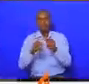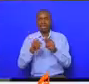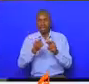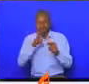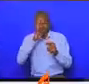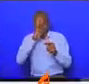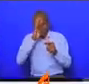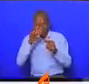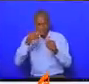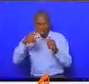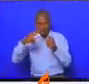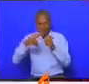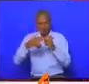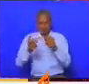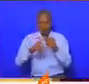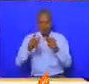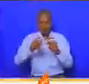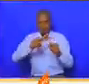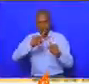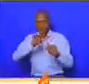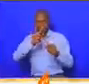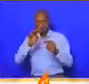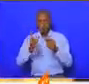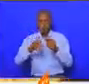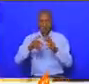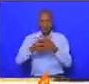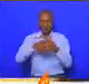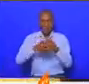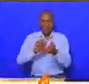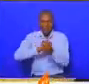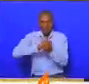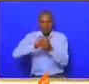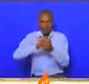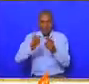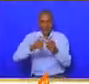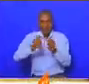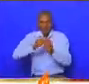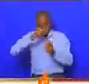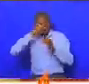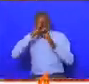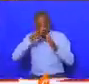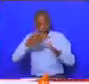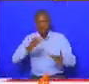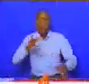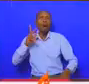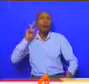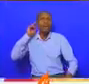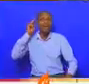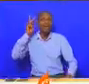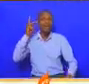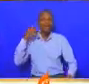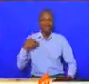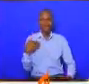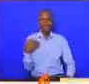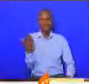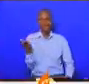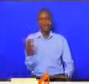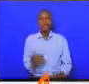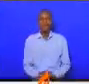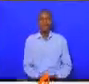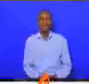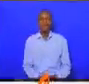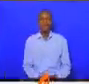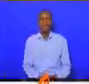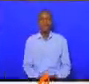yuuga tano, gabire 2024. Ekirara iguruwe mene, ijuma amonomo governor, kaunte ya Kisi, Paul Simba Arati.